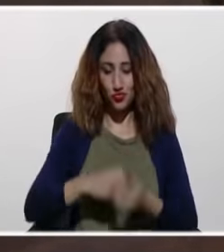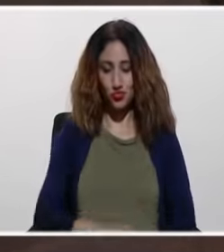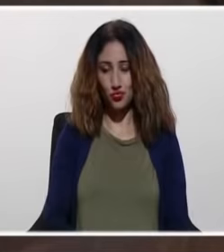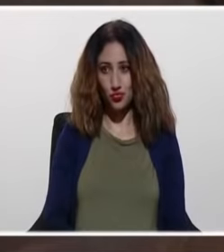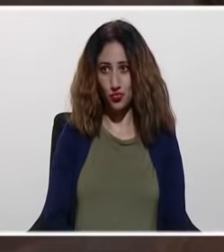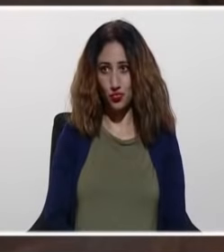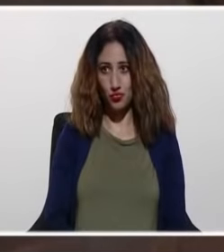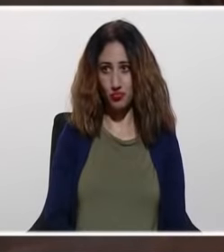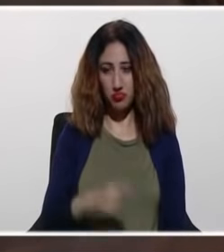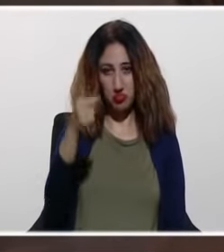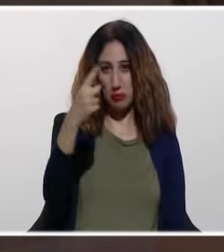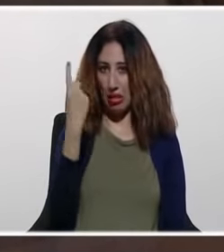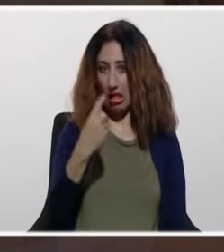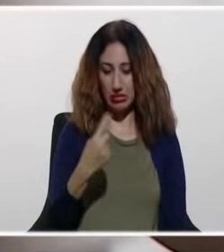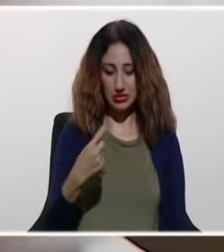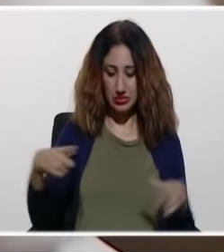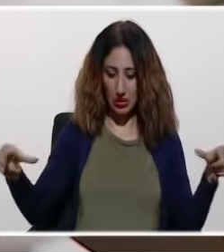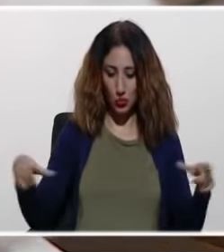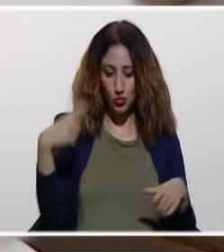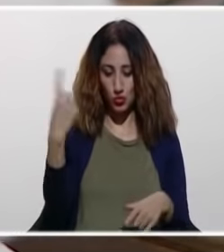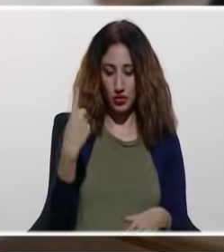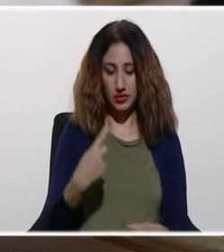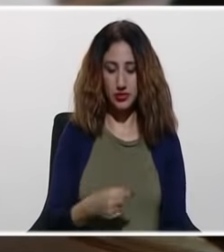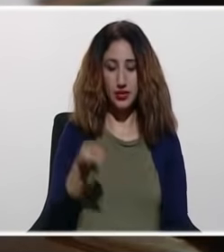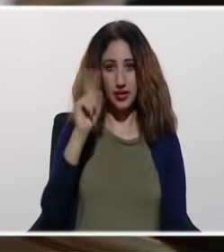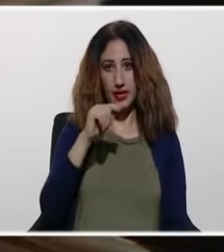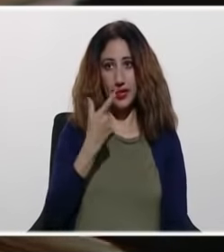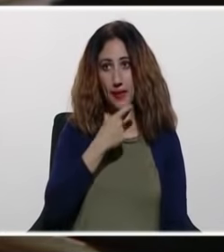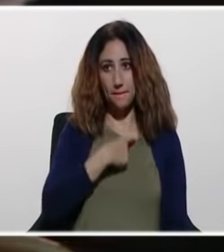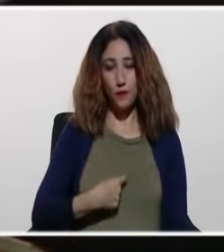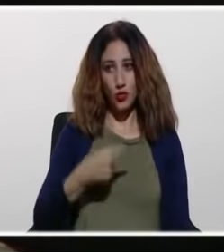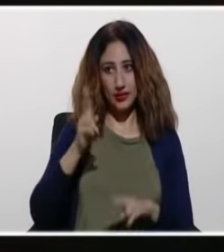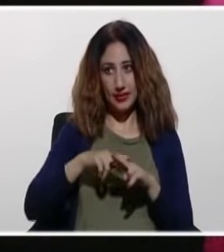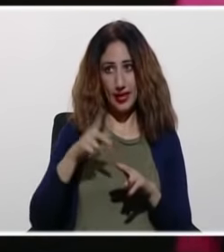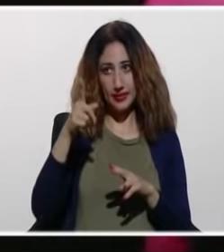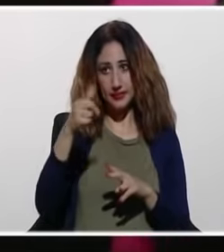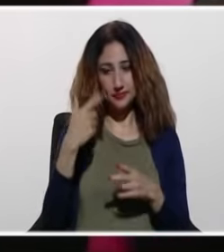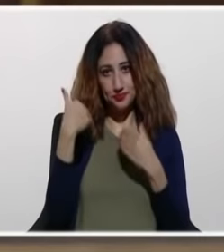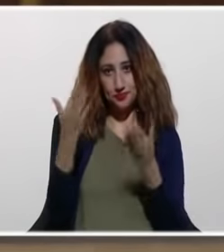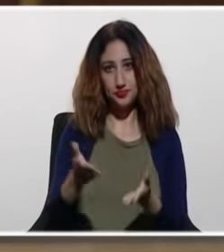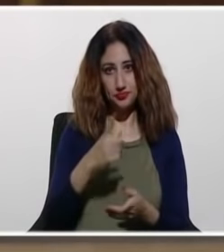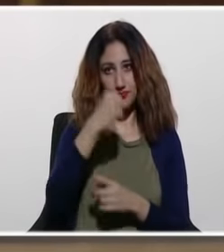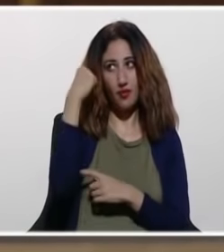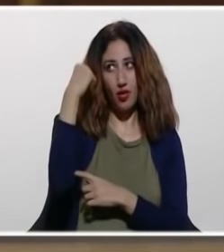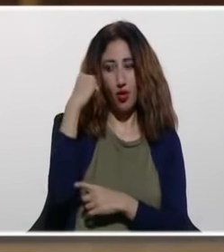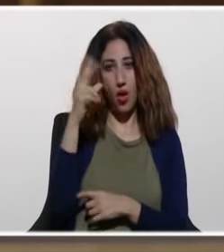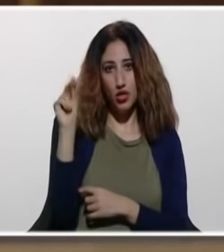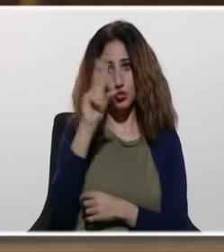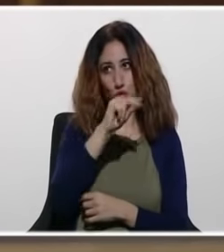دي ضعيفة بالنسبة لي. طب في بطولات تانية شاركتي فيها يعني غير انك انت اقوى امرأة عربية في عام